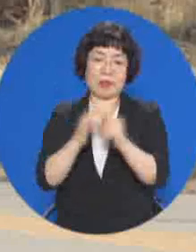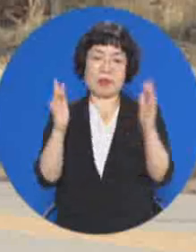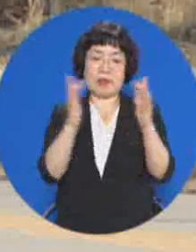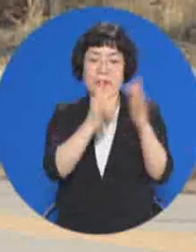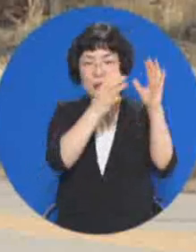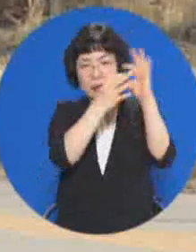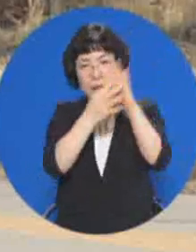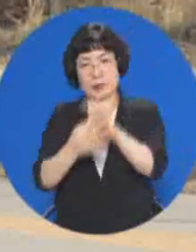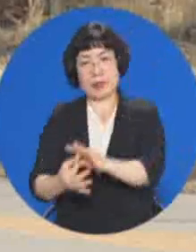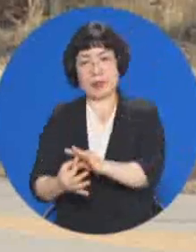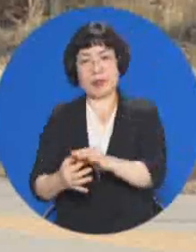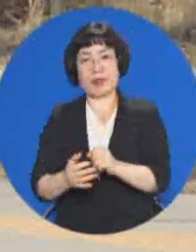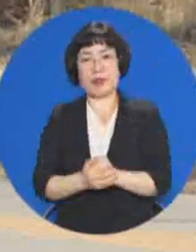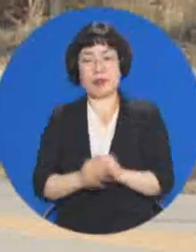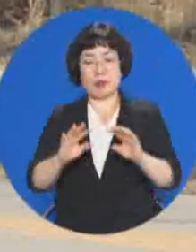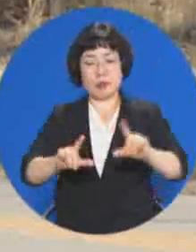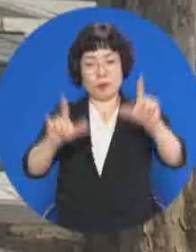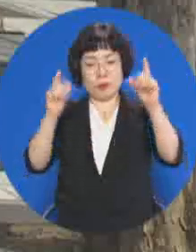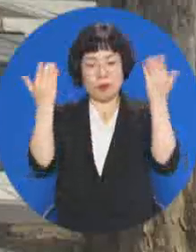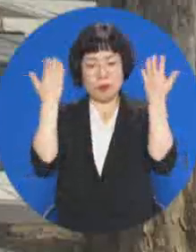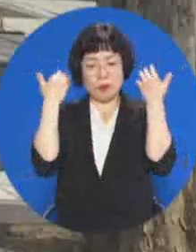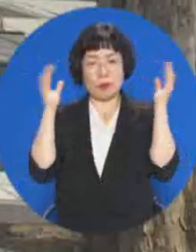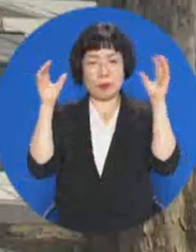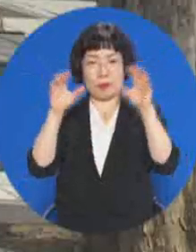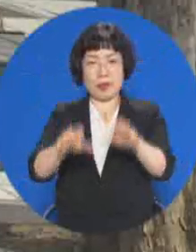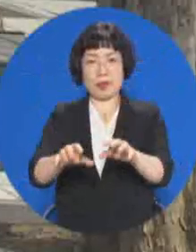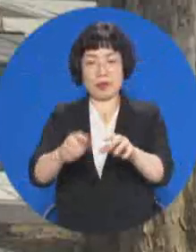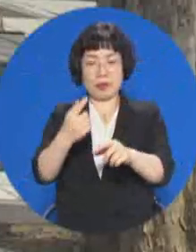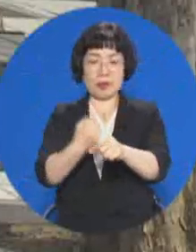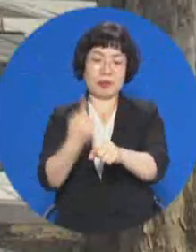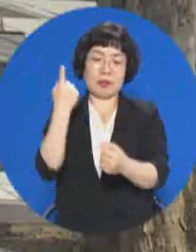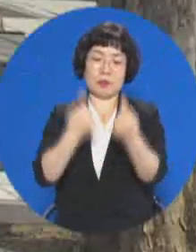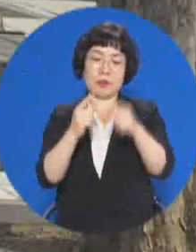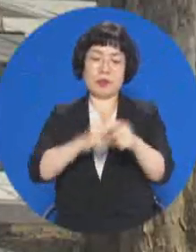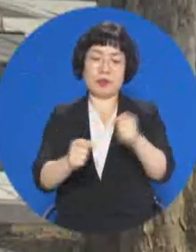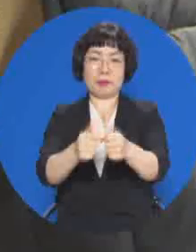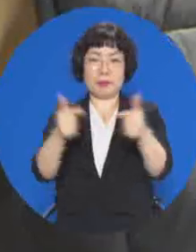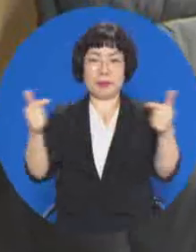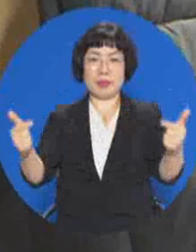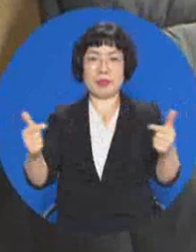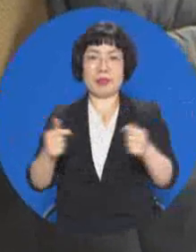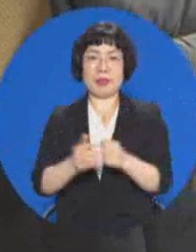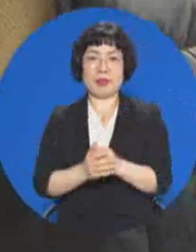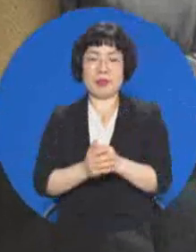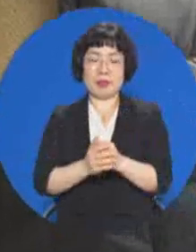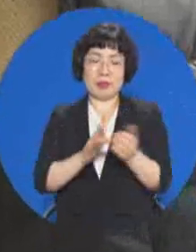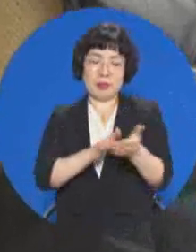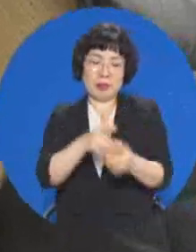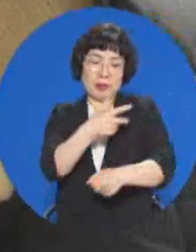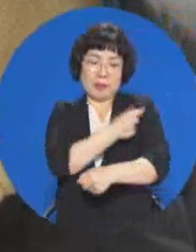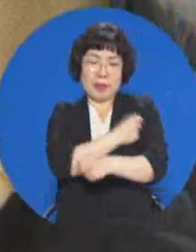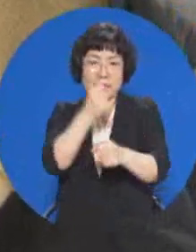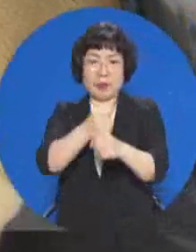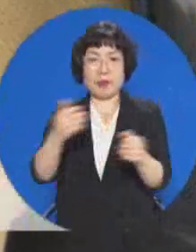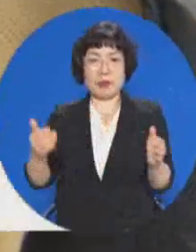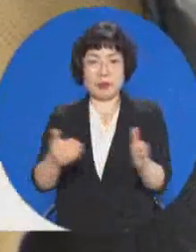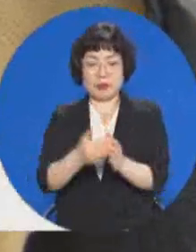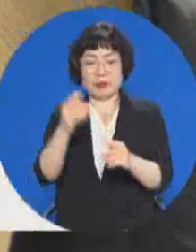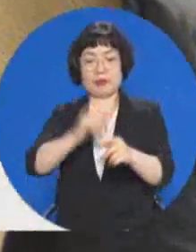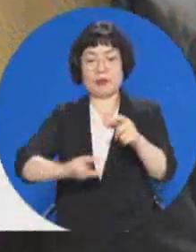수업만 지속됐지만 올해는 학교를 찾는 수업이 지난해보다 늘었기 때문입니다. 이제 백신도 개발됐으니까 조금